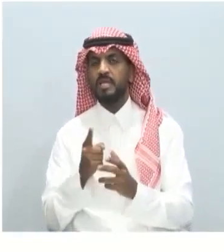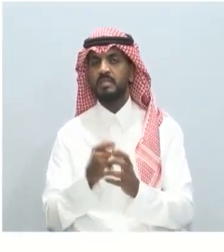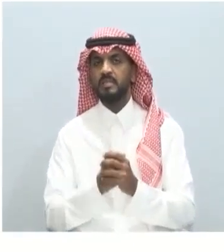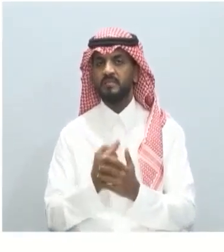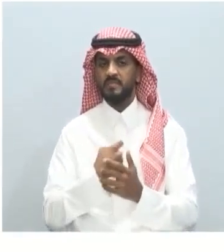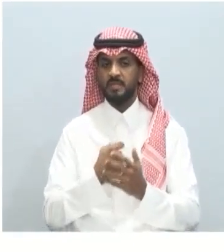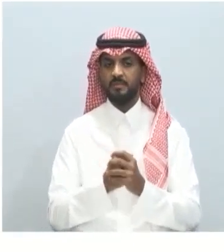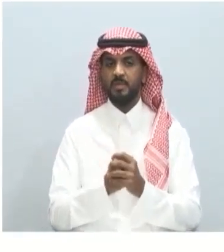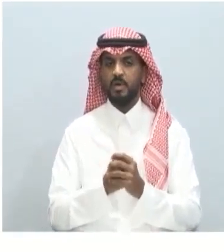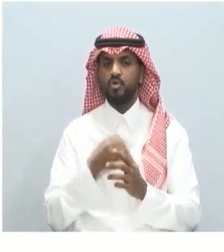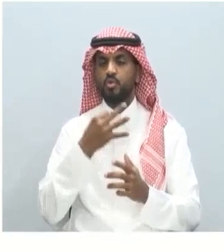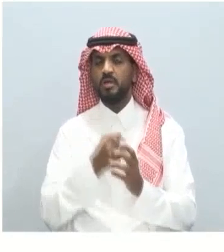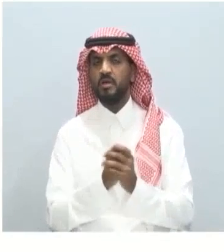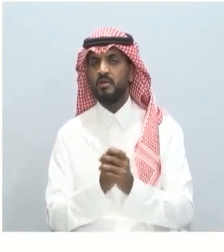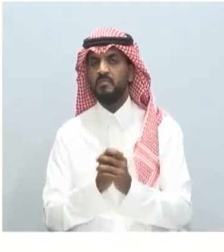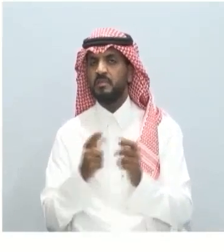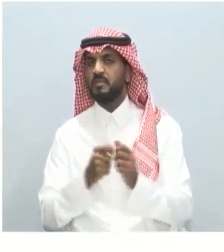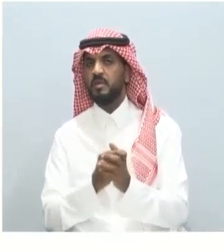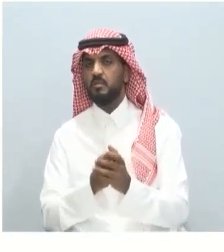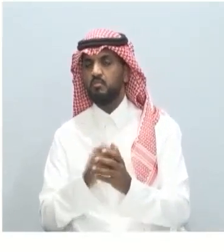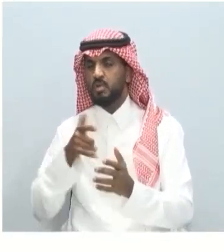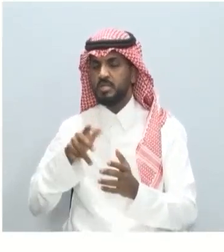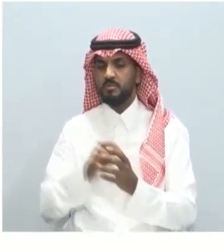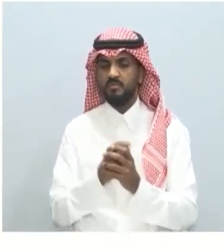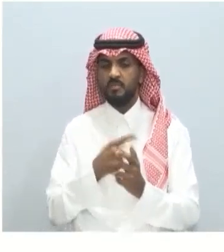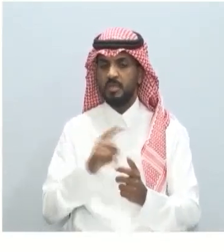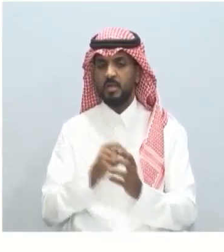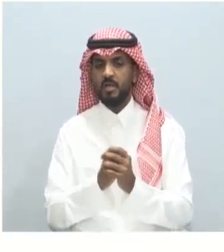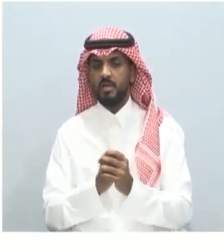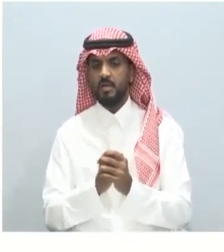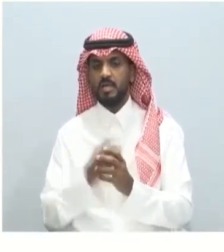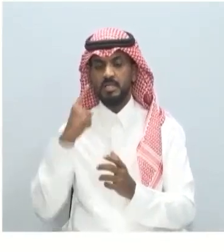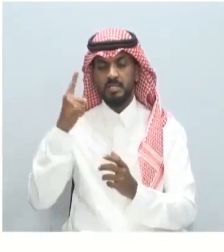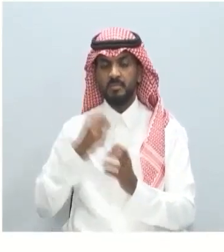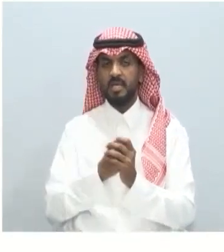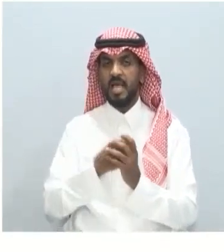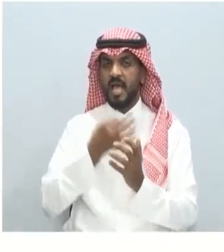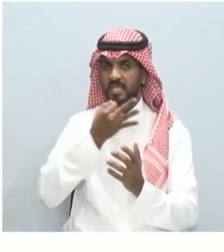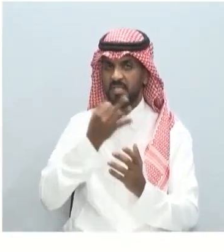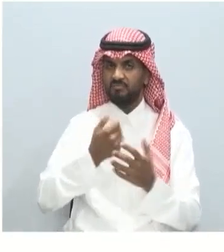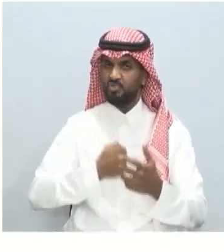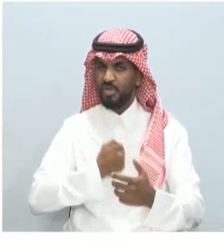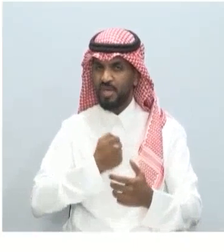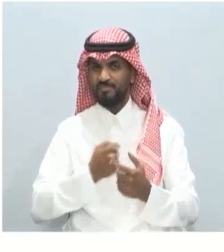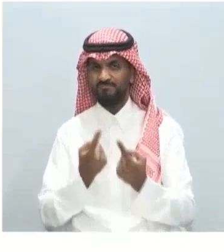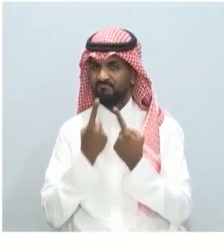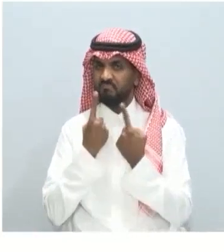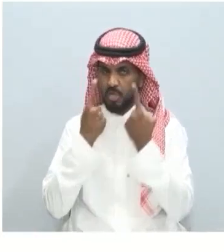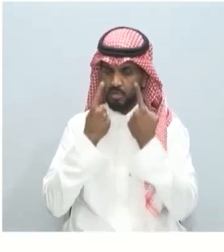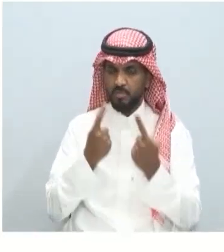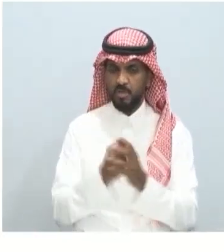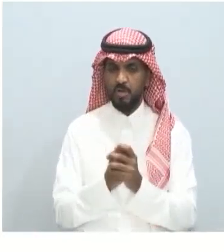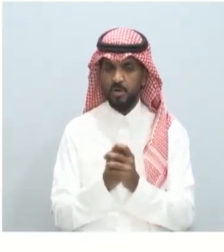نفسك قد قلتها في احدى المناسبات فمن منا لم يستمعوا الى حديث شائق راقه او